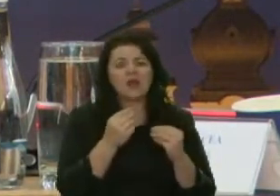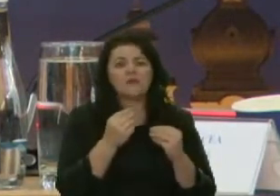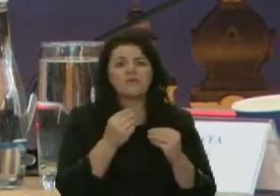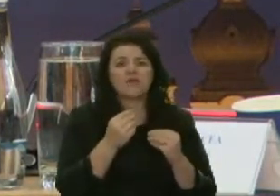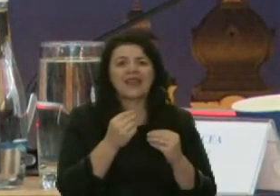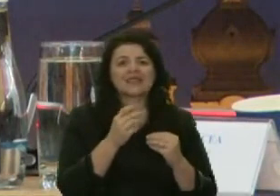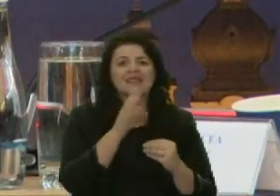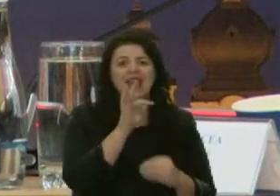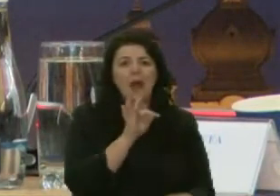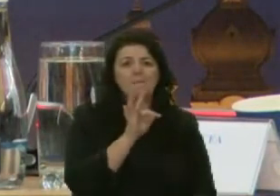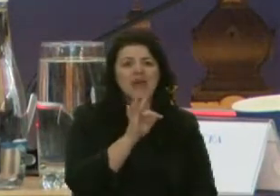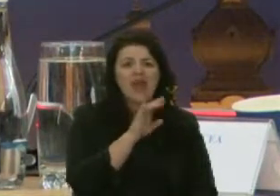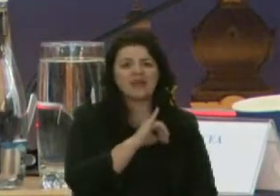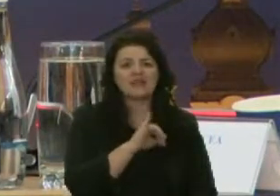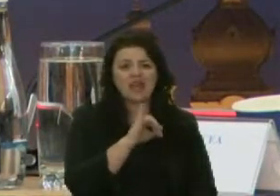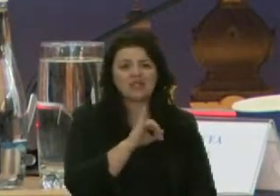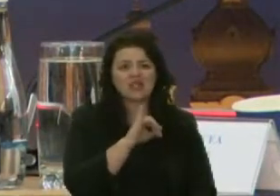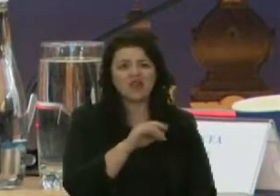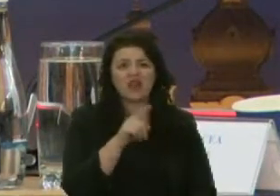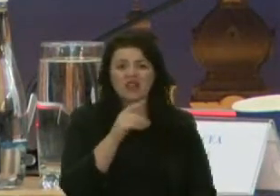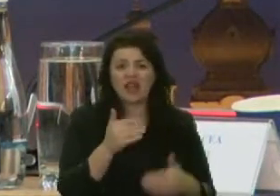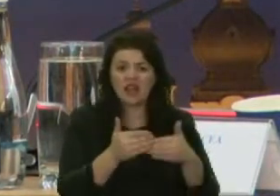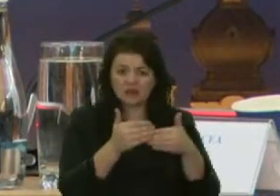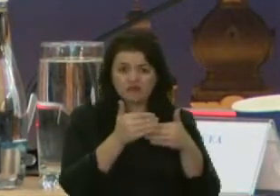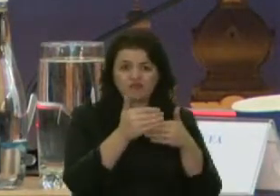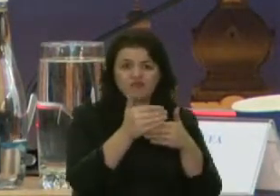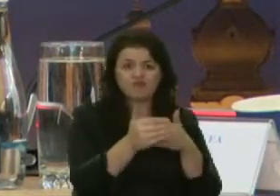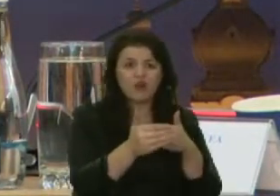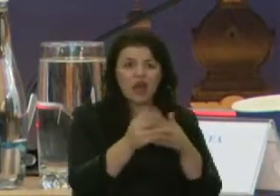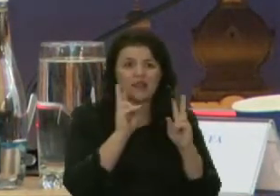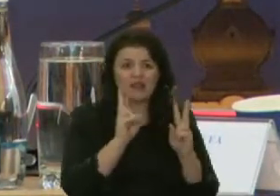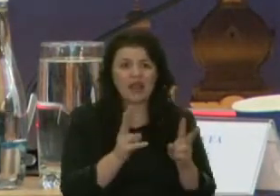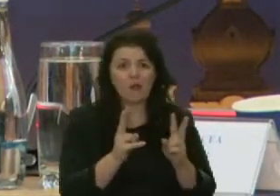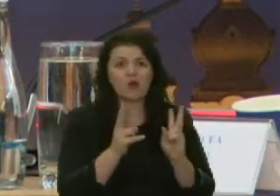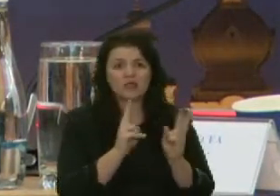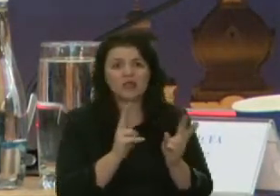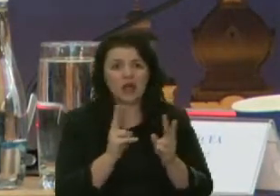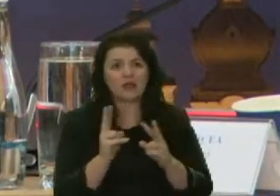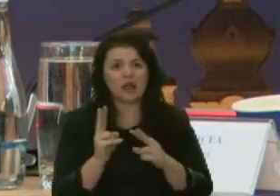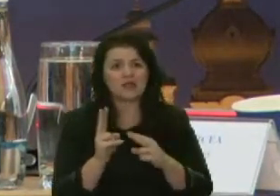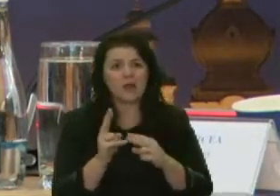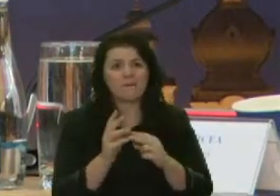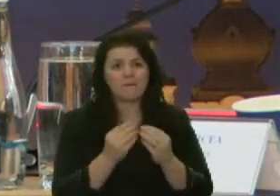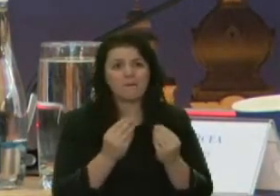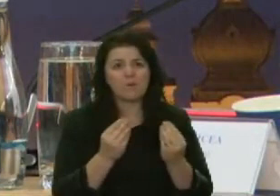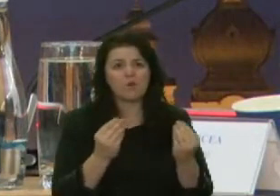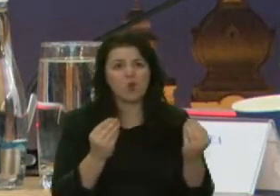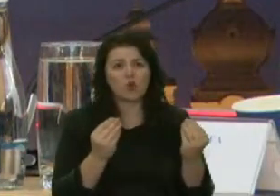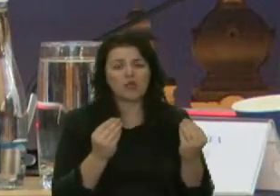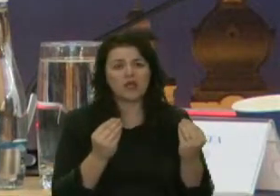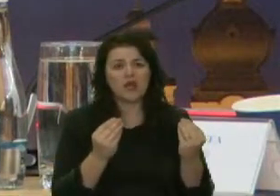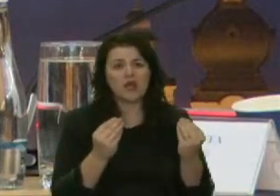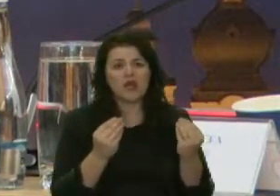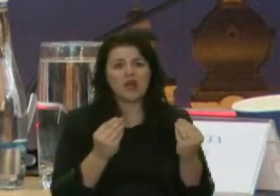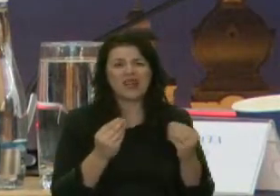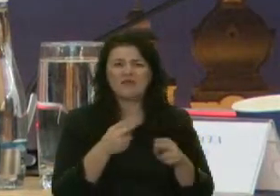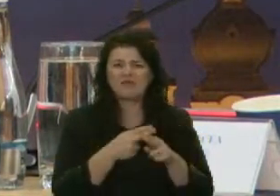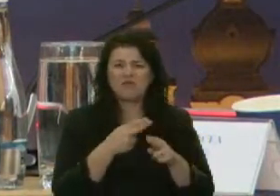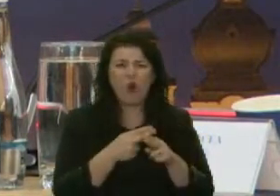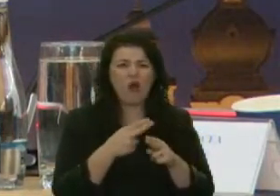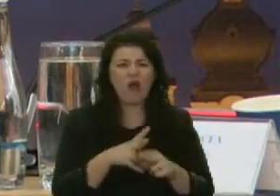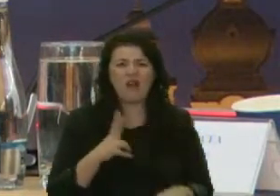decât alte spitale și el este Din nefericire la capătul firului și trebuie să trateze Din nefericire și pe cei care sunt stadiu de boli